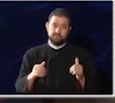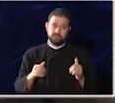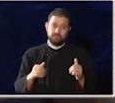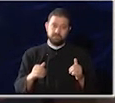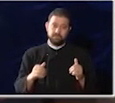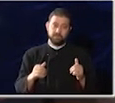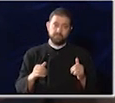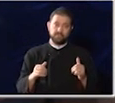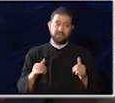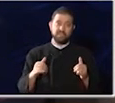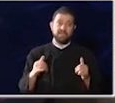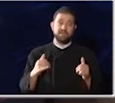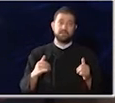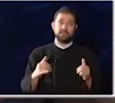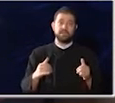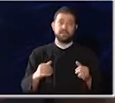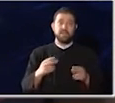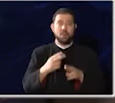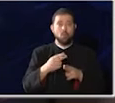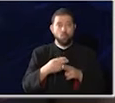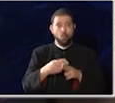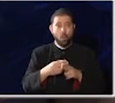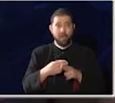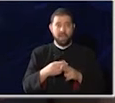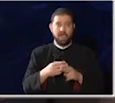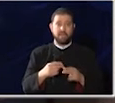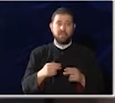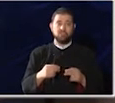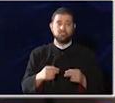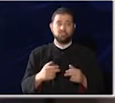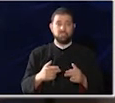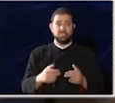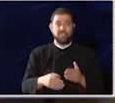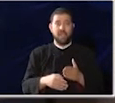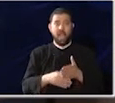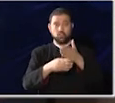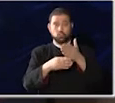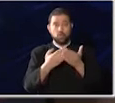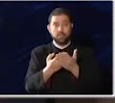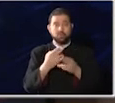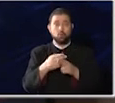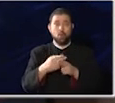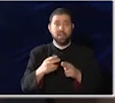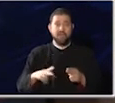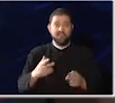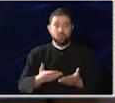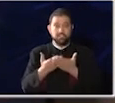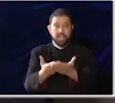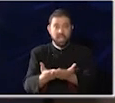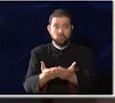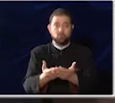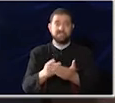destigmatizarea bolii și a bolnavului a fost adusă de către creștini. Și m-aș referi în primul rând